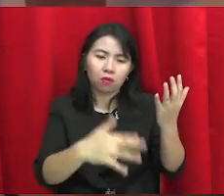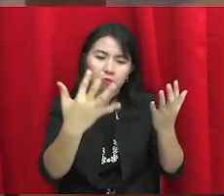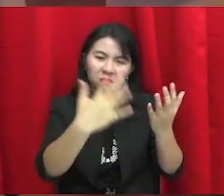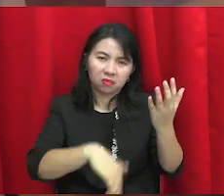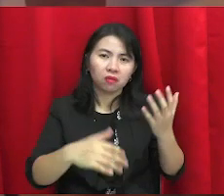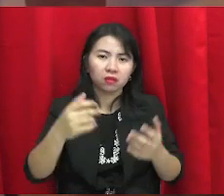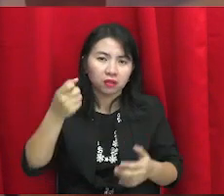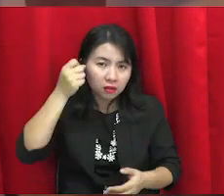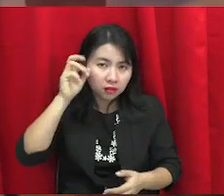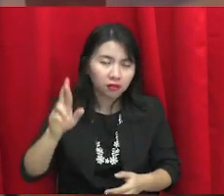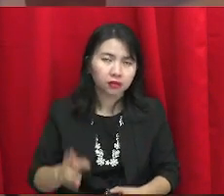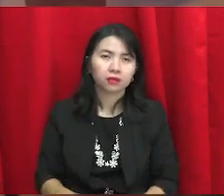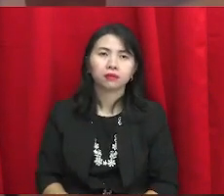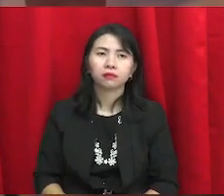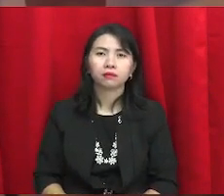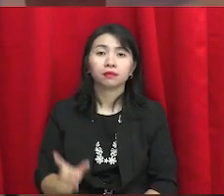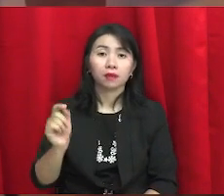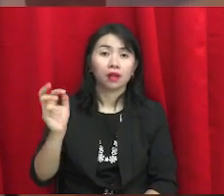kanilang